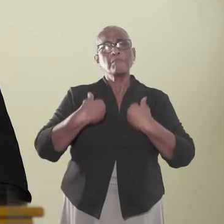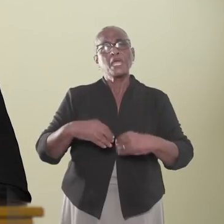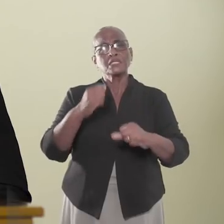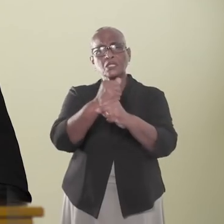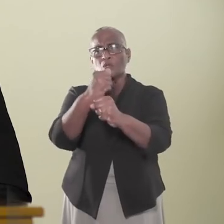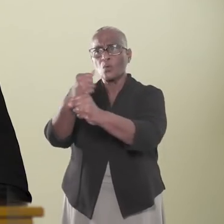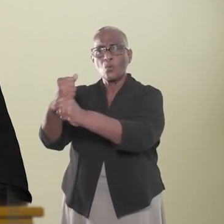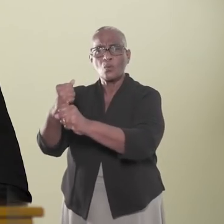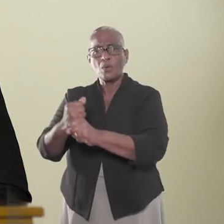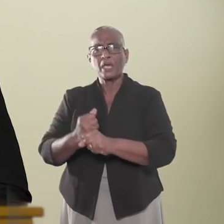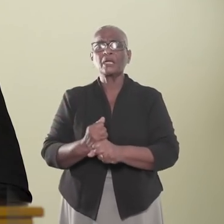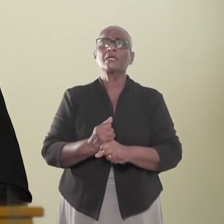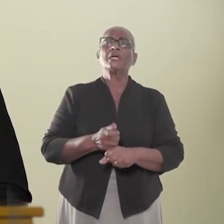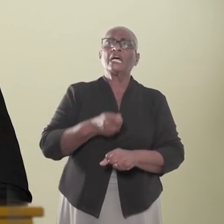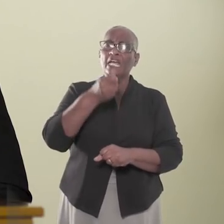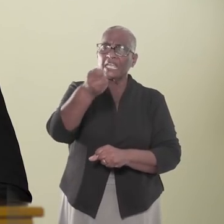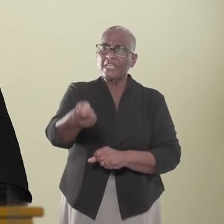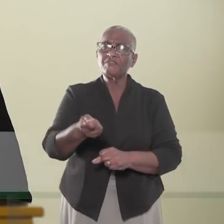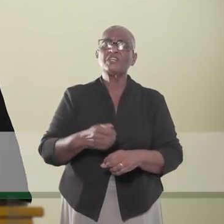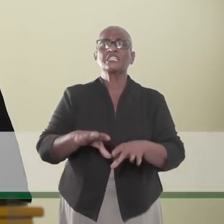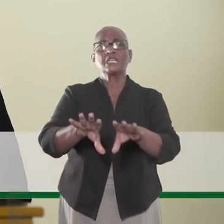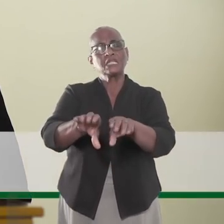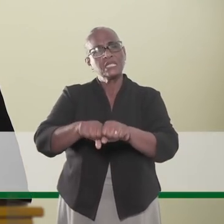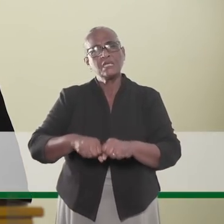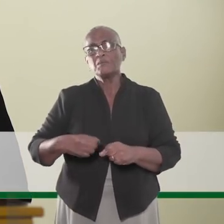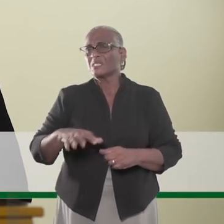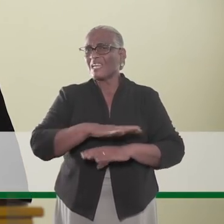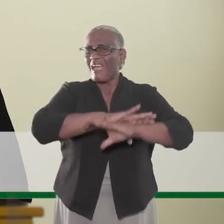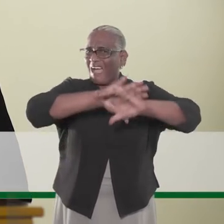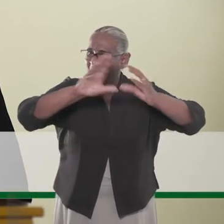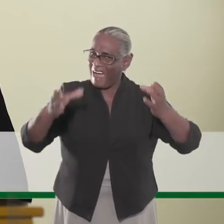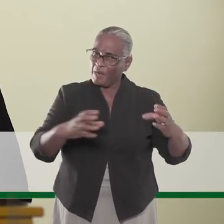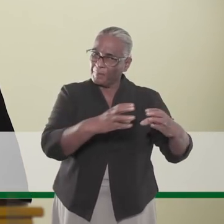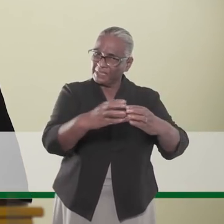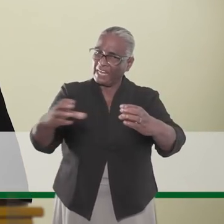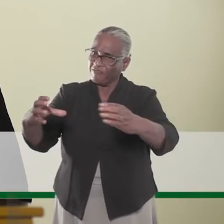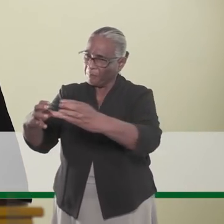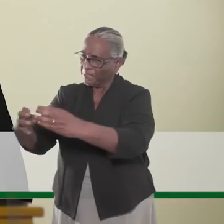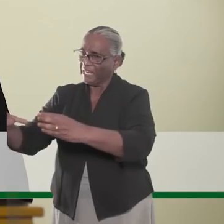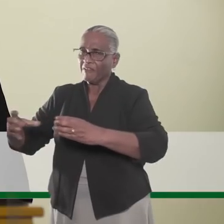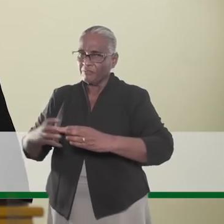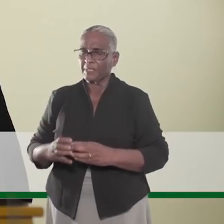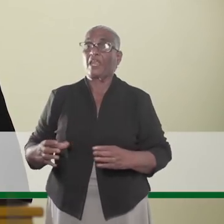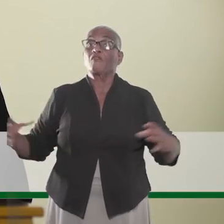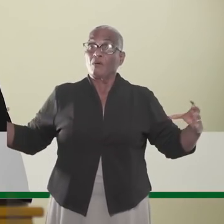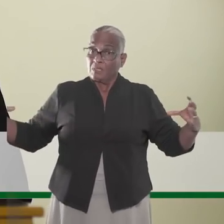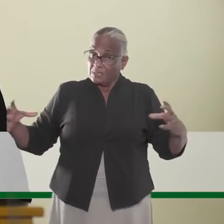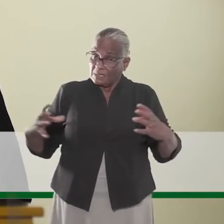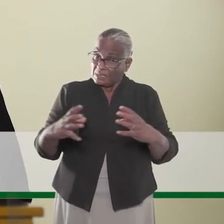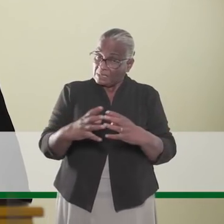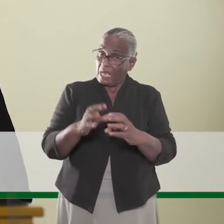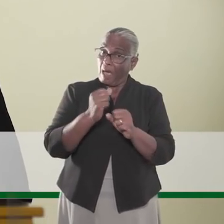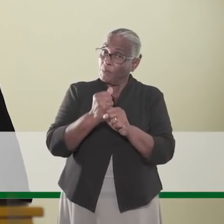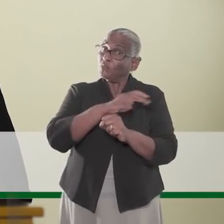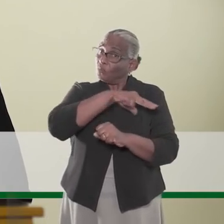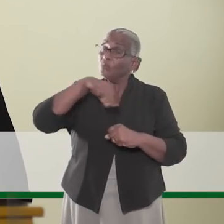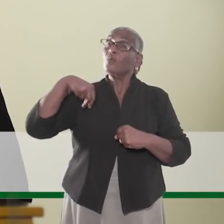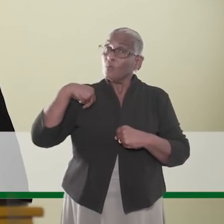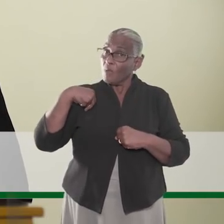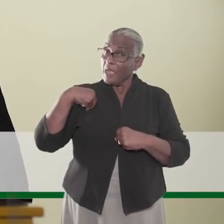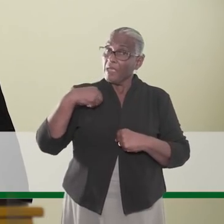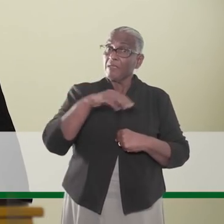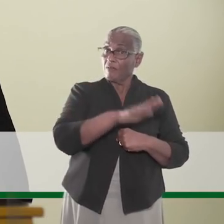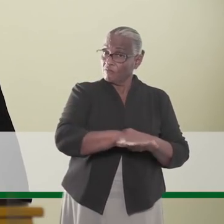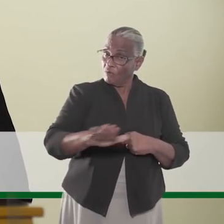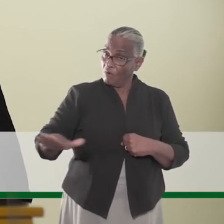uit naar werknemers en werkgevers in alle sectoren. We gaan het samen doen. Voor ons